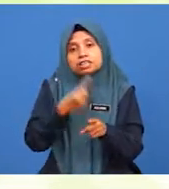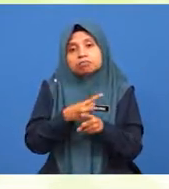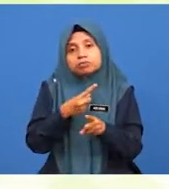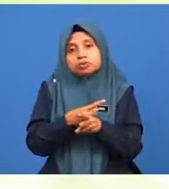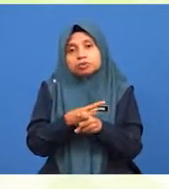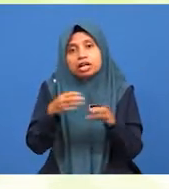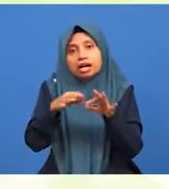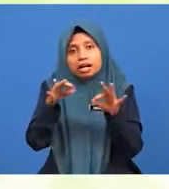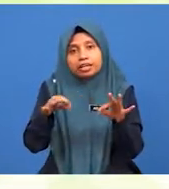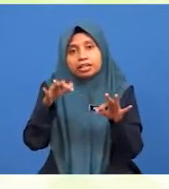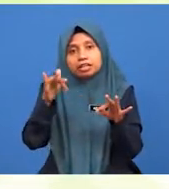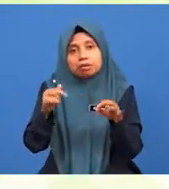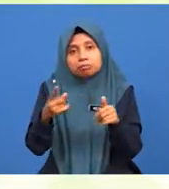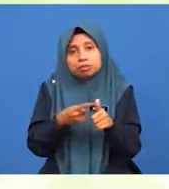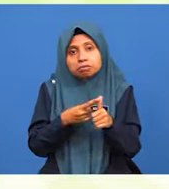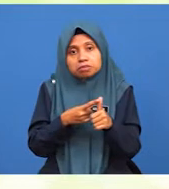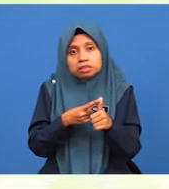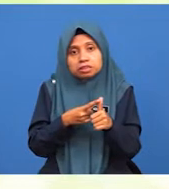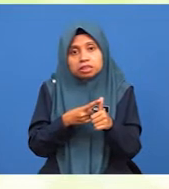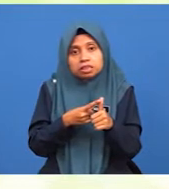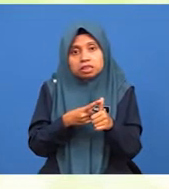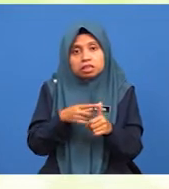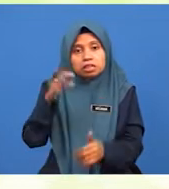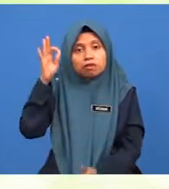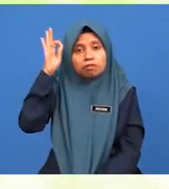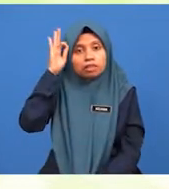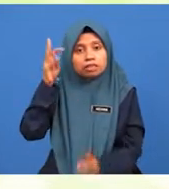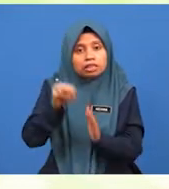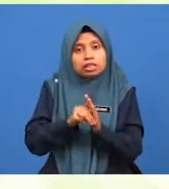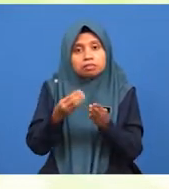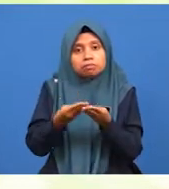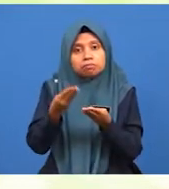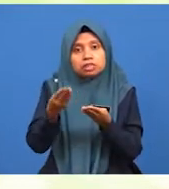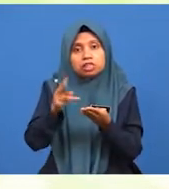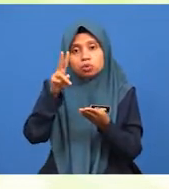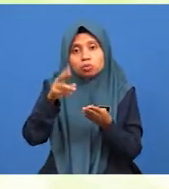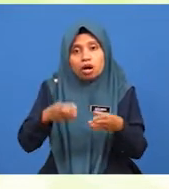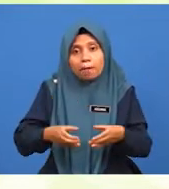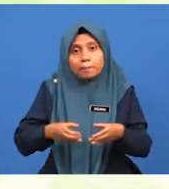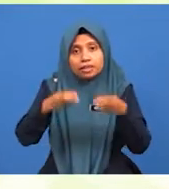betul. Ayat yang pertama, Fatin membeli dua batang pensel.